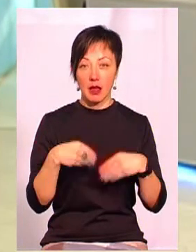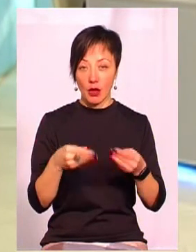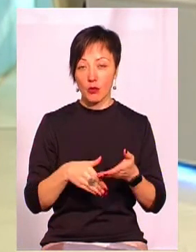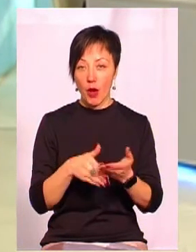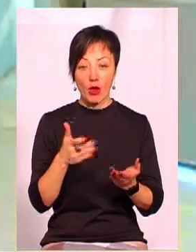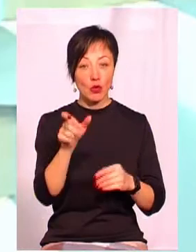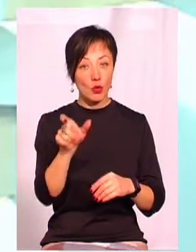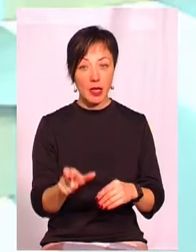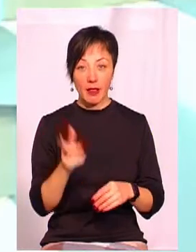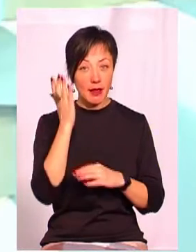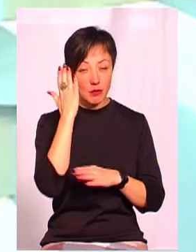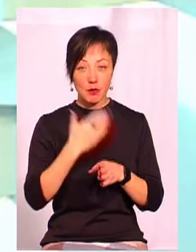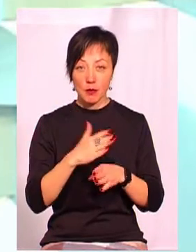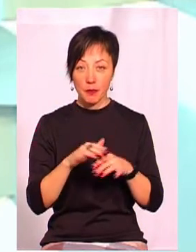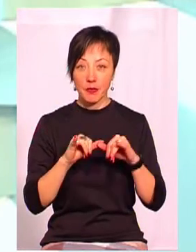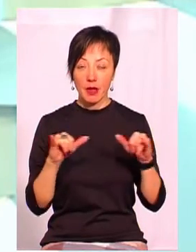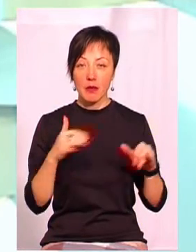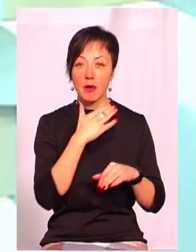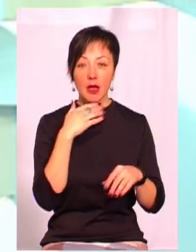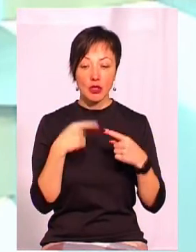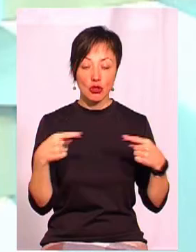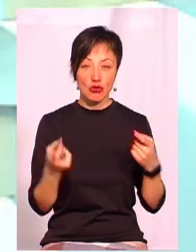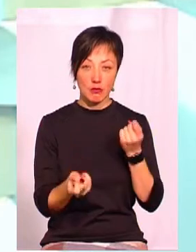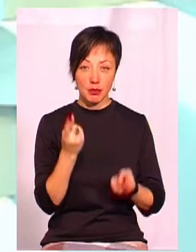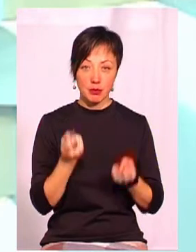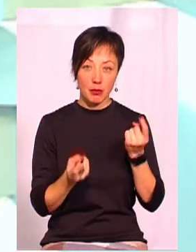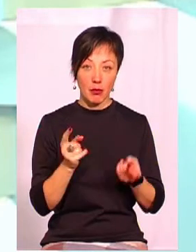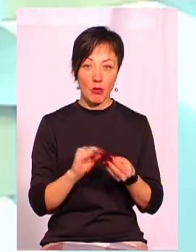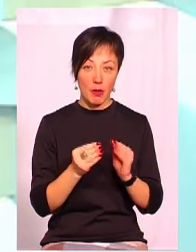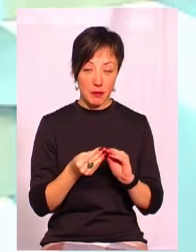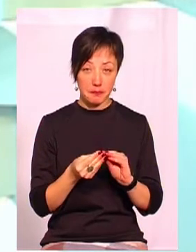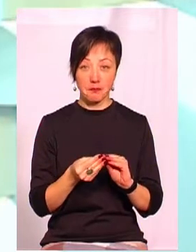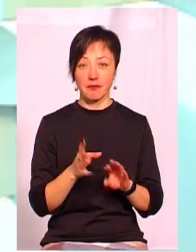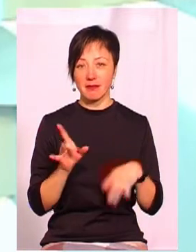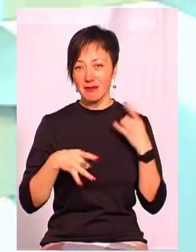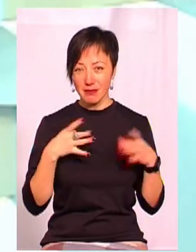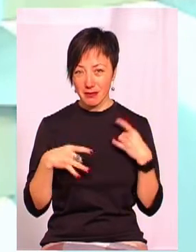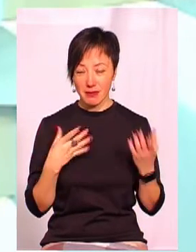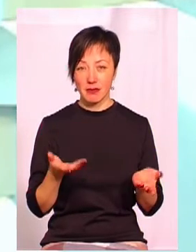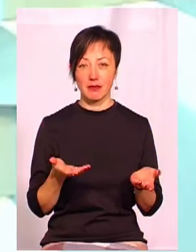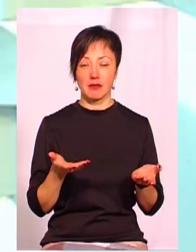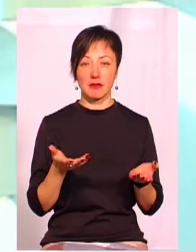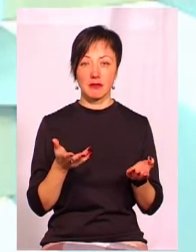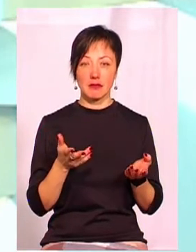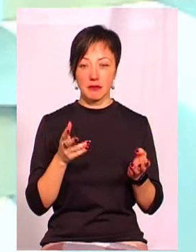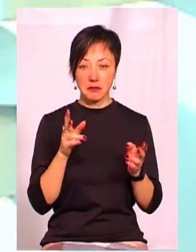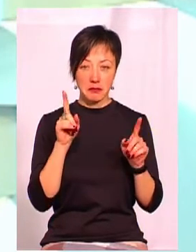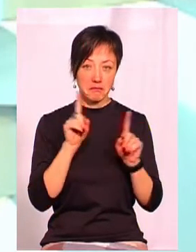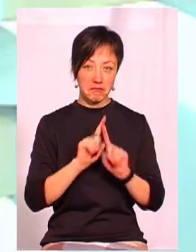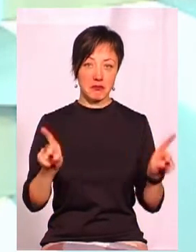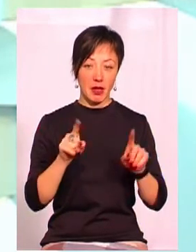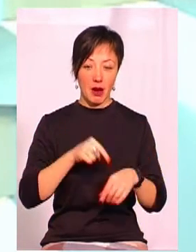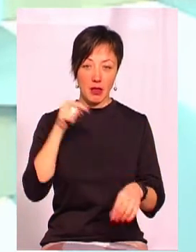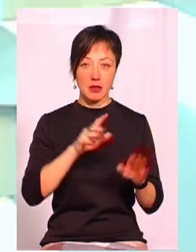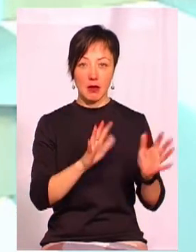спить, в неї поступово розвивається багато інших проблем. Потім роздратованість, неадекватна реакція